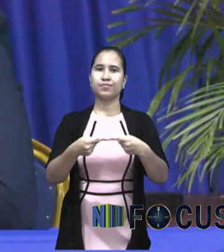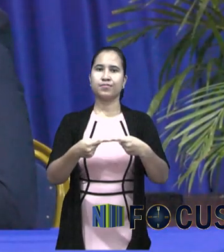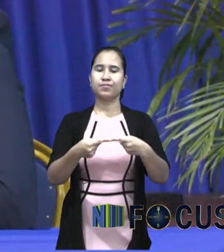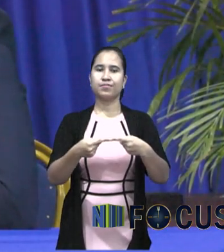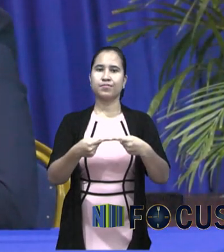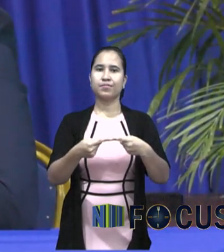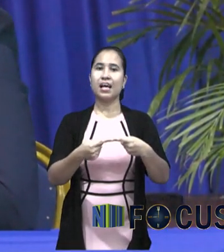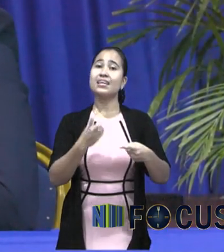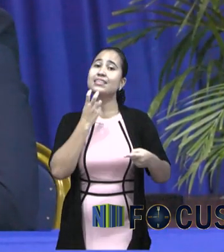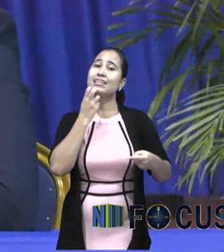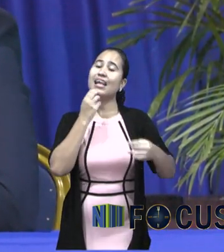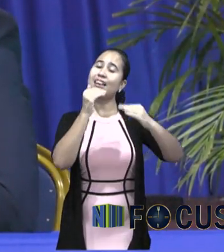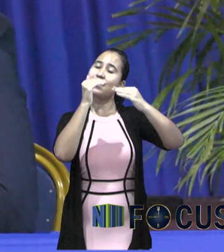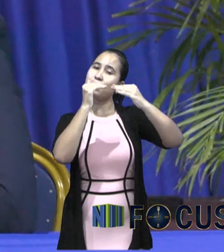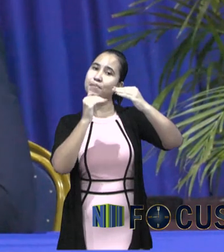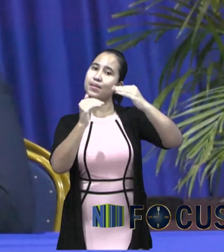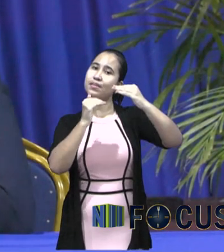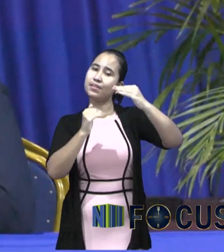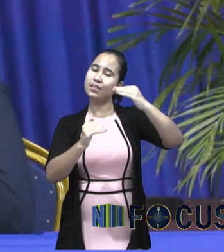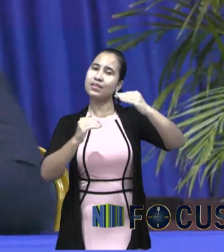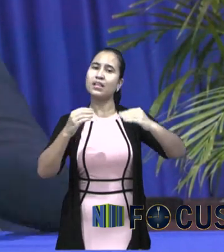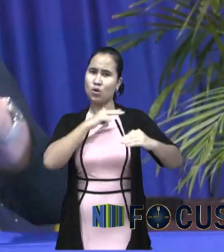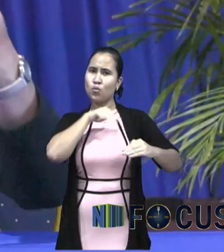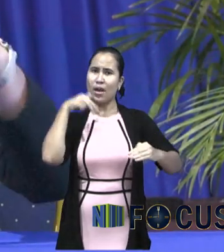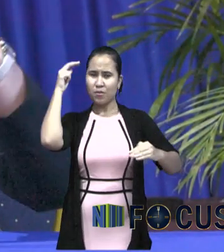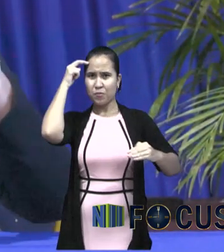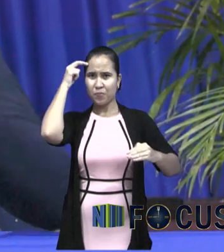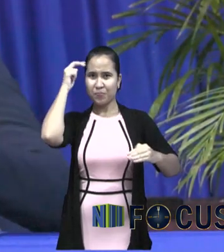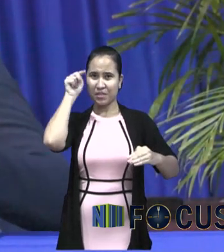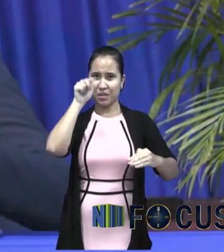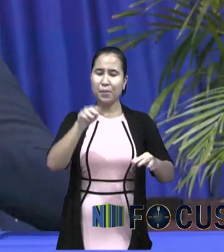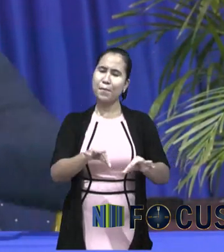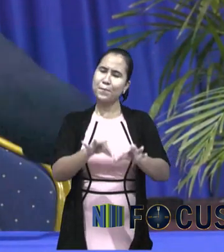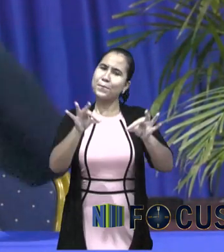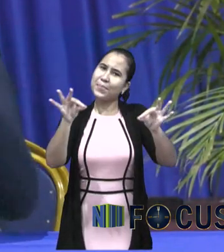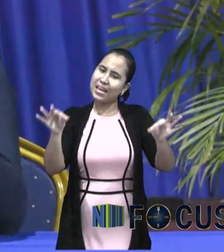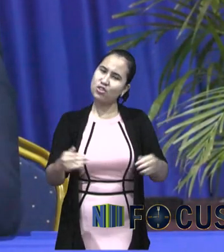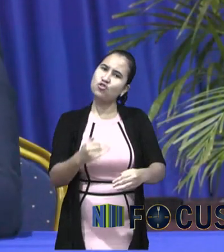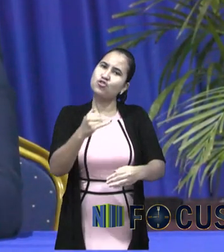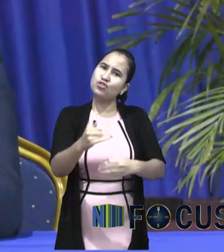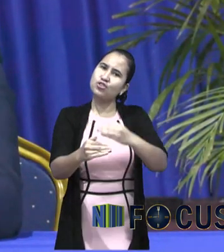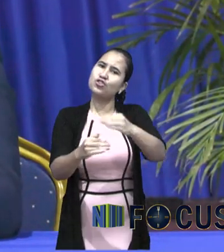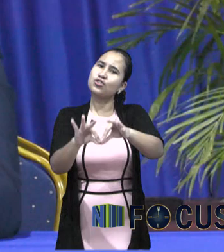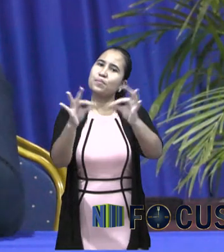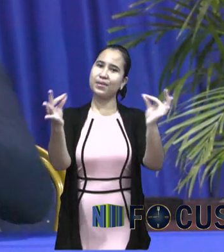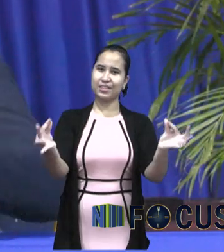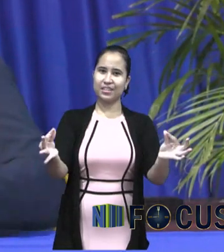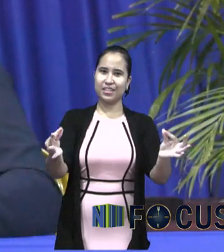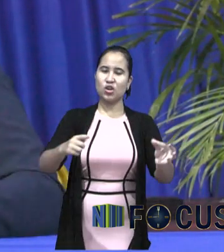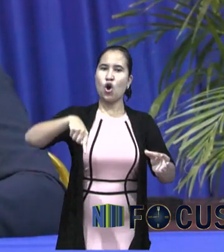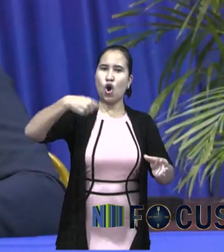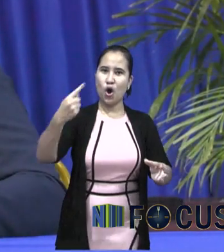klachten minder beginnen te worden, dan weten we al, je begint te herstellen. We doen weer een test, en dan kan die